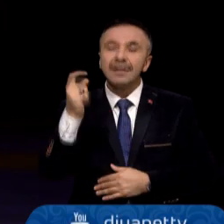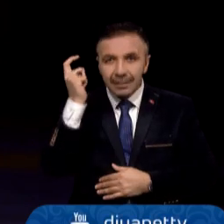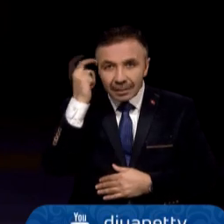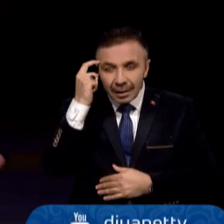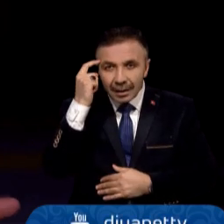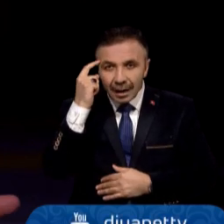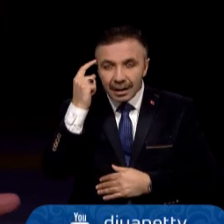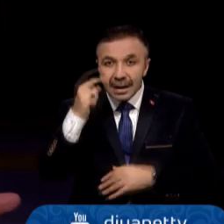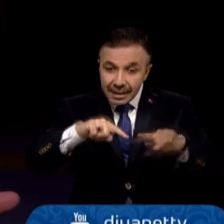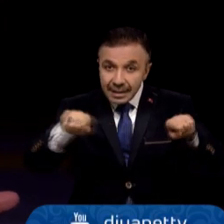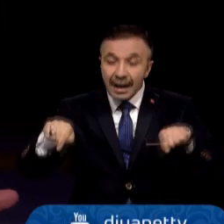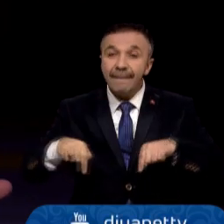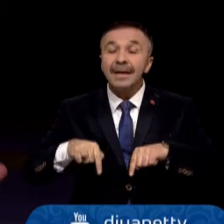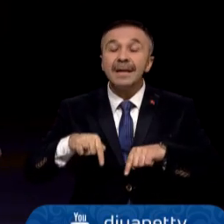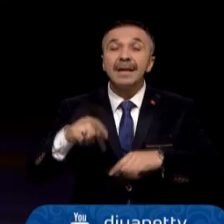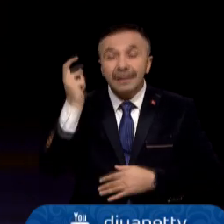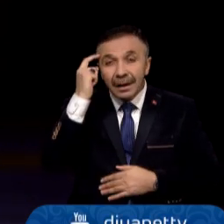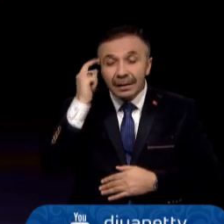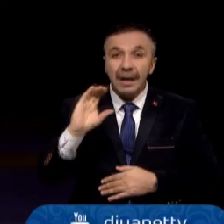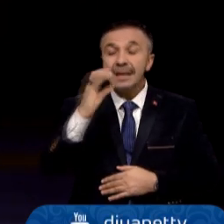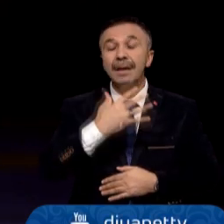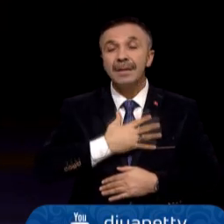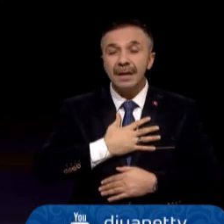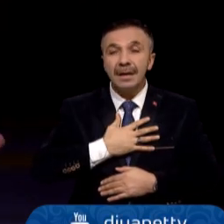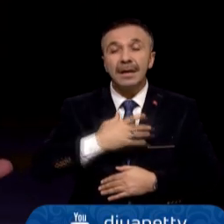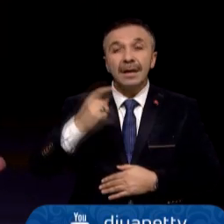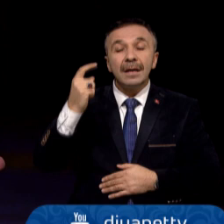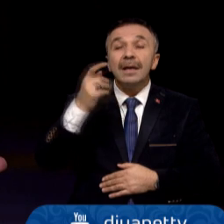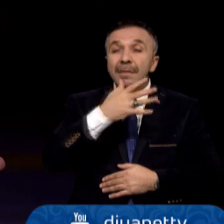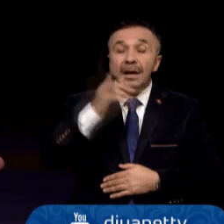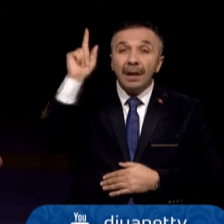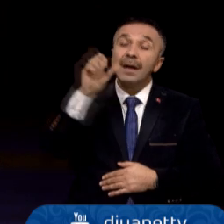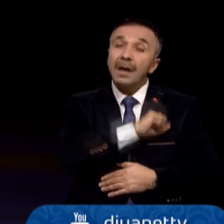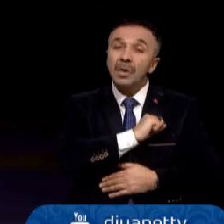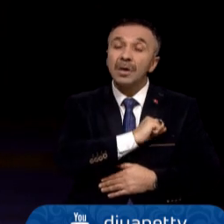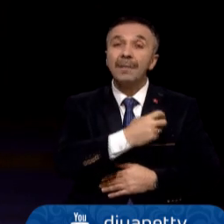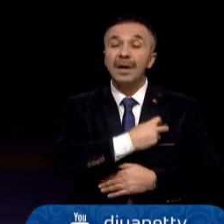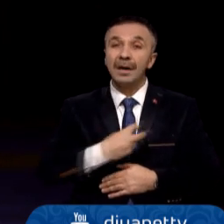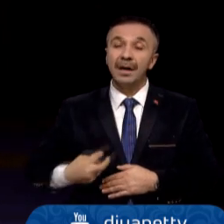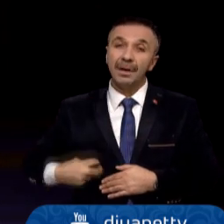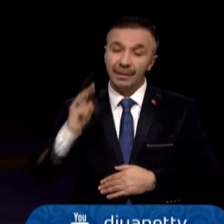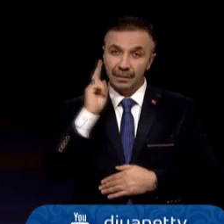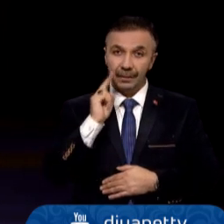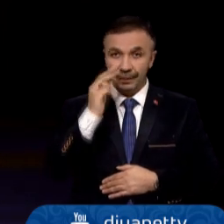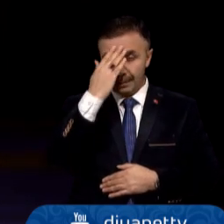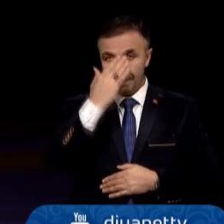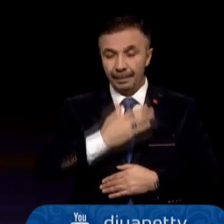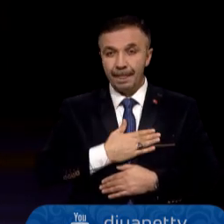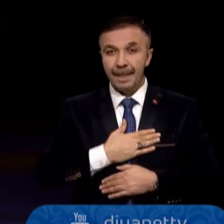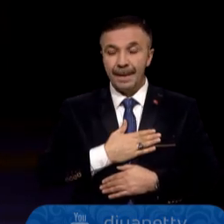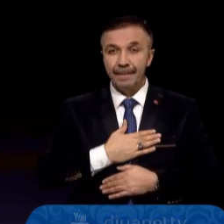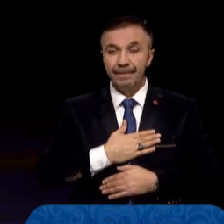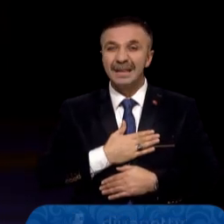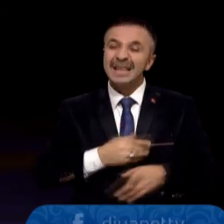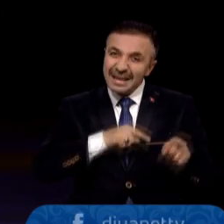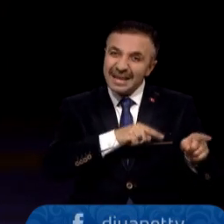tanıyan çevreyi tanıyan dini bilen Allah'tan korkan Peygamber sallallahu aleyhi ve